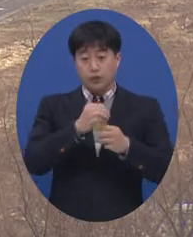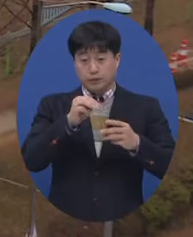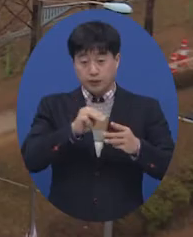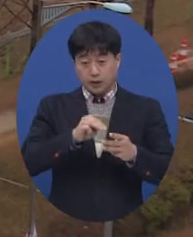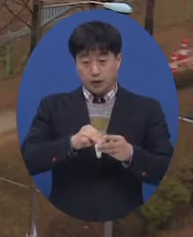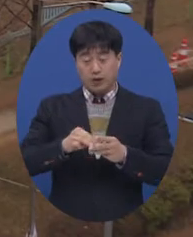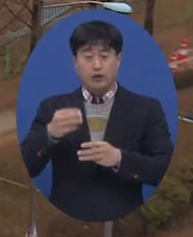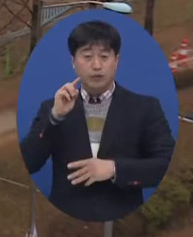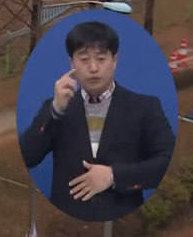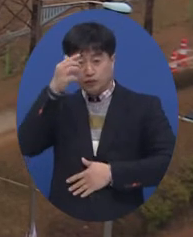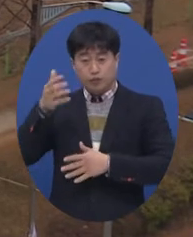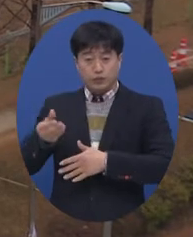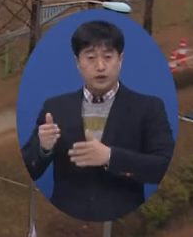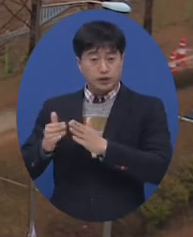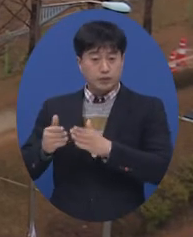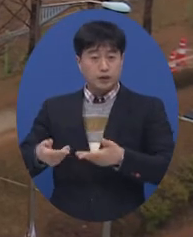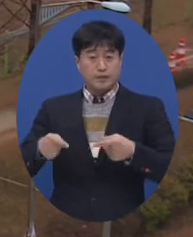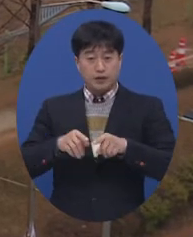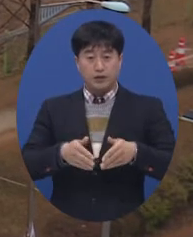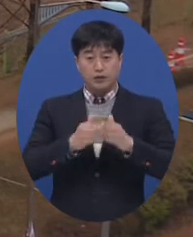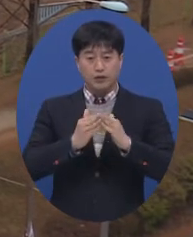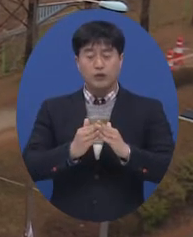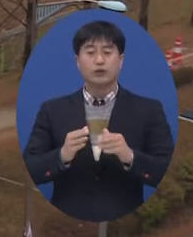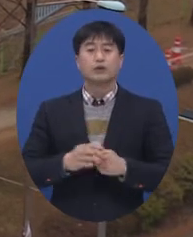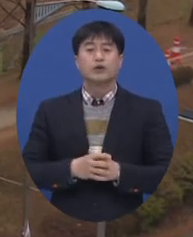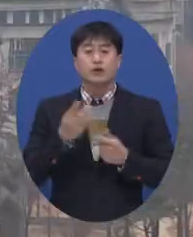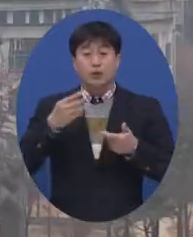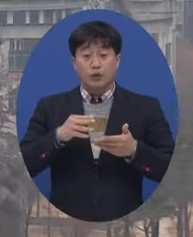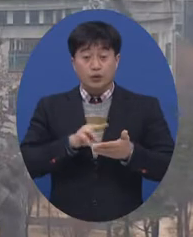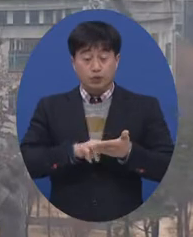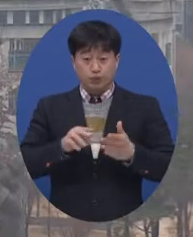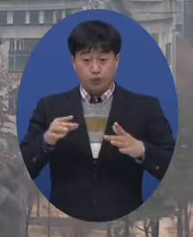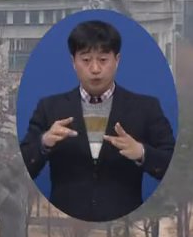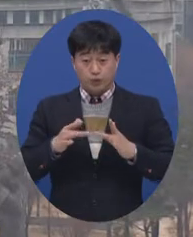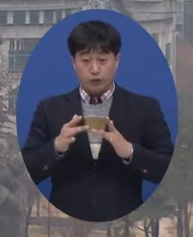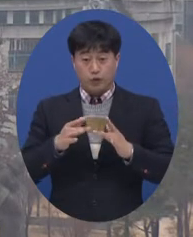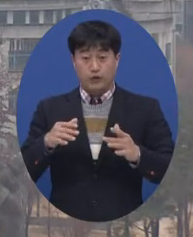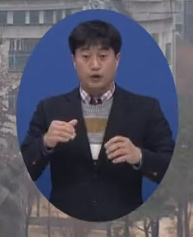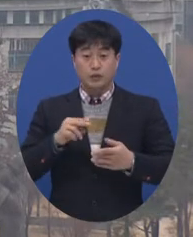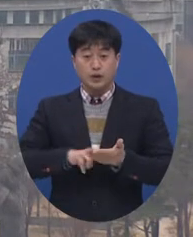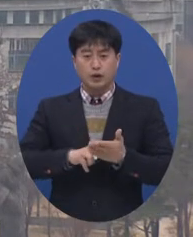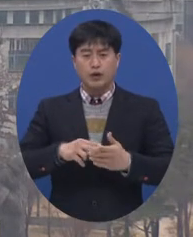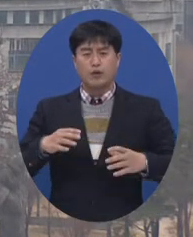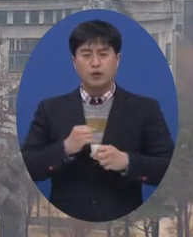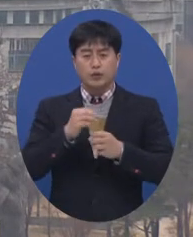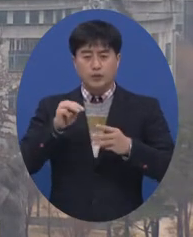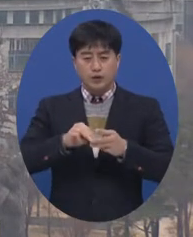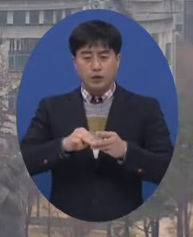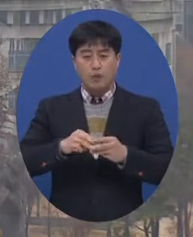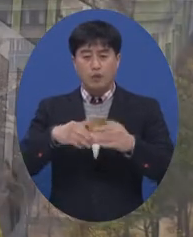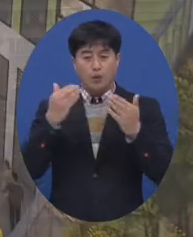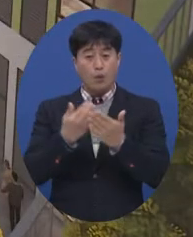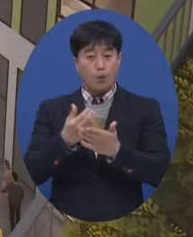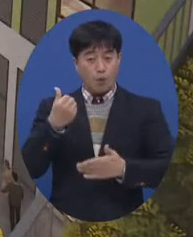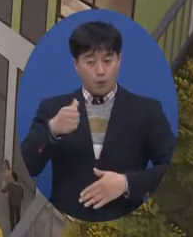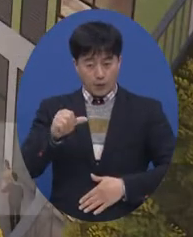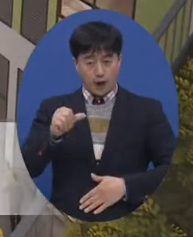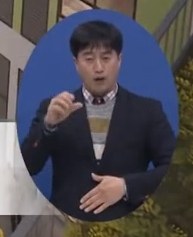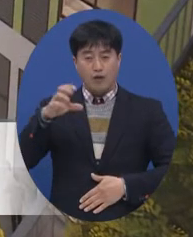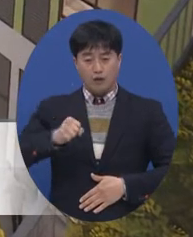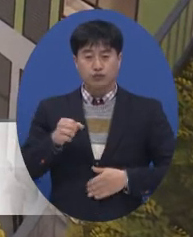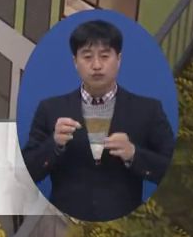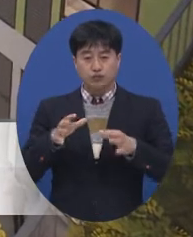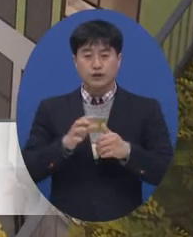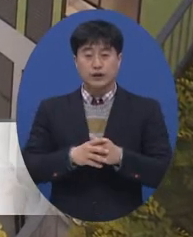들어섭니다. 문화체육관광부와 경기도의 지원을 받은 웹툰 융합센터는 총 사업비 500억 원이 투입. 지하